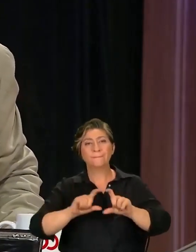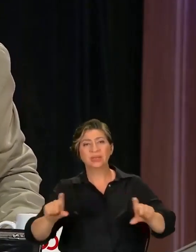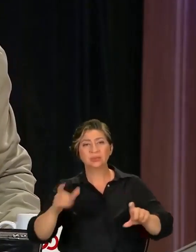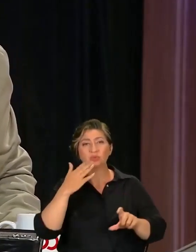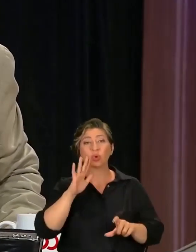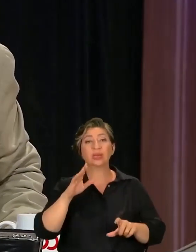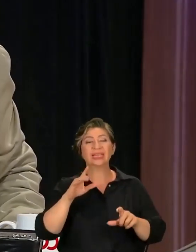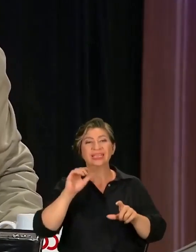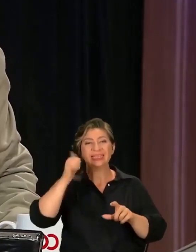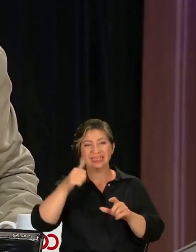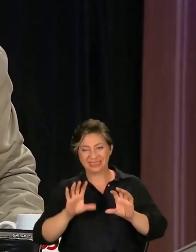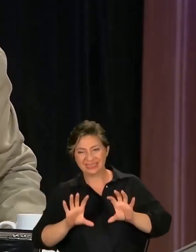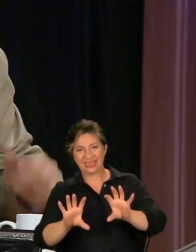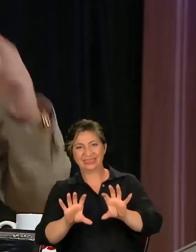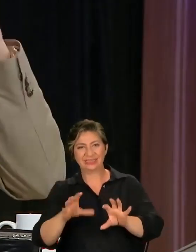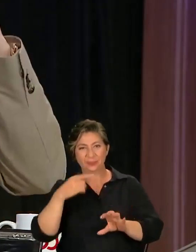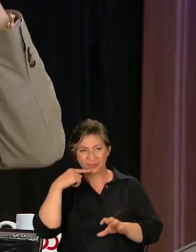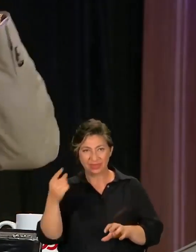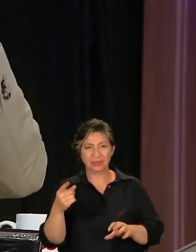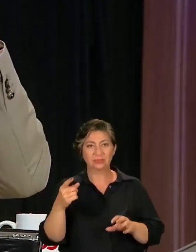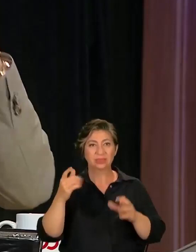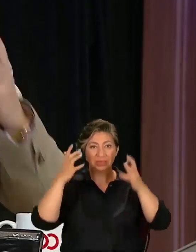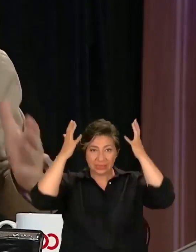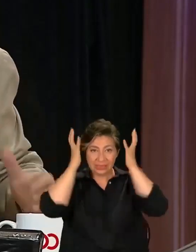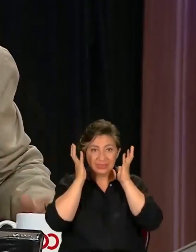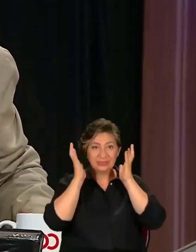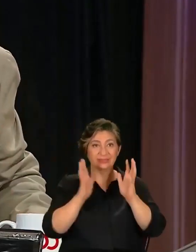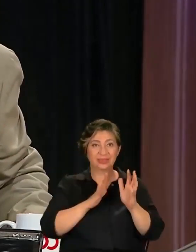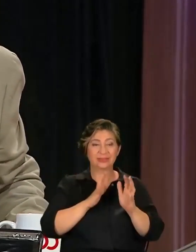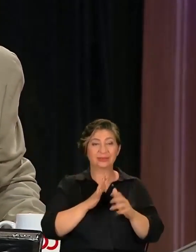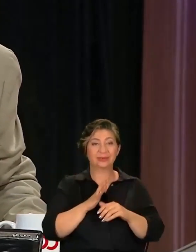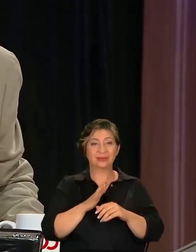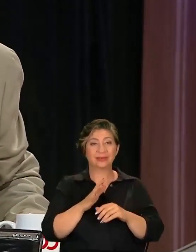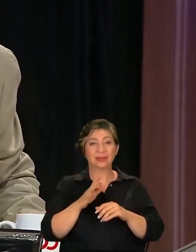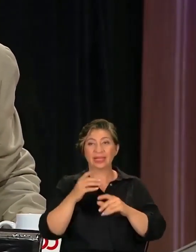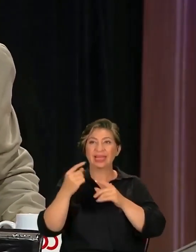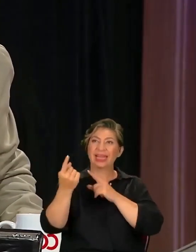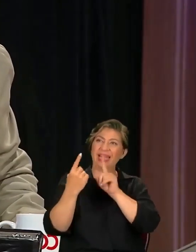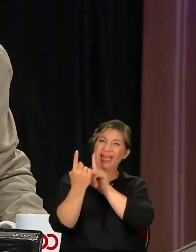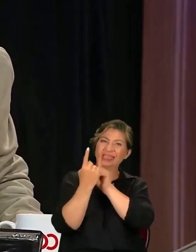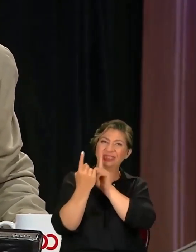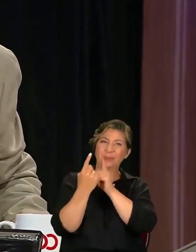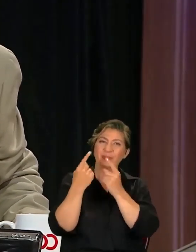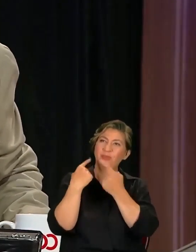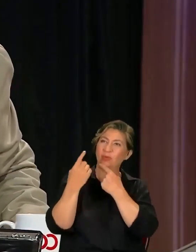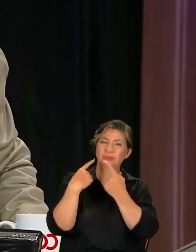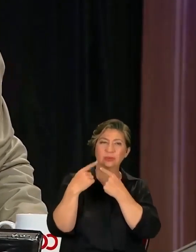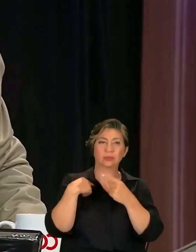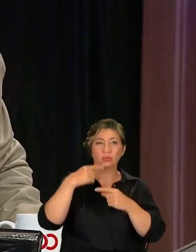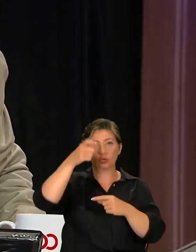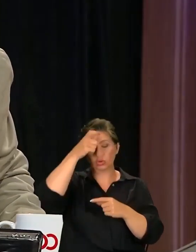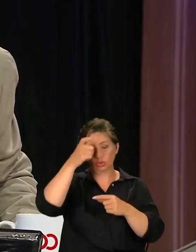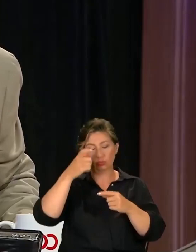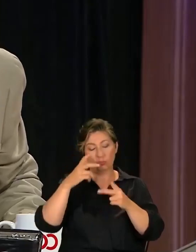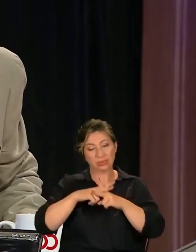plakası yok. Dedim ki işte yarın taktıracağım falan filan. Böyle kaskım var filan böyle. Karşılıklı bir şey. Yani ben polislere, Türk